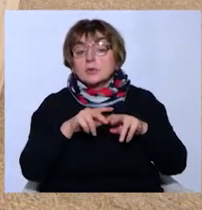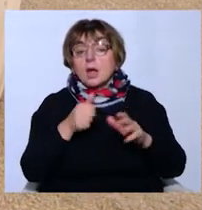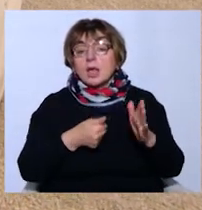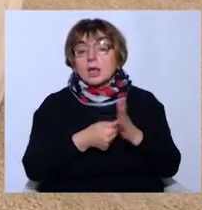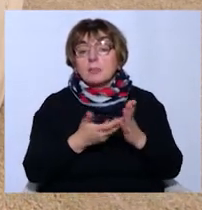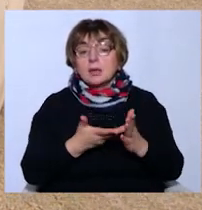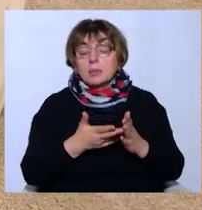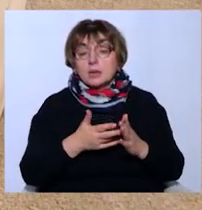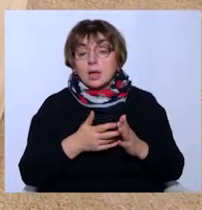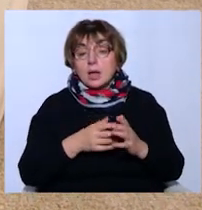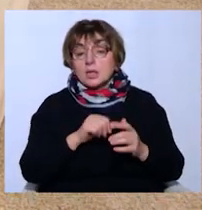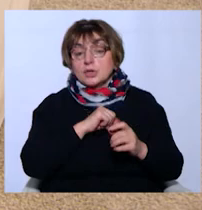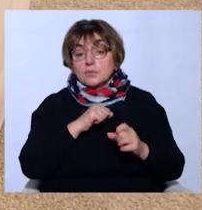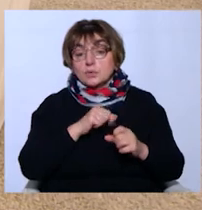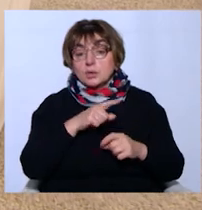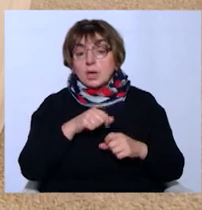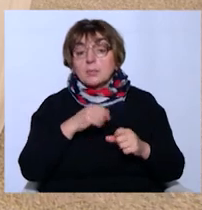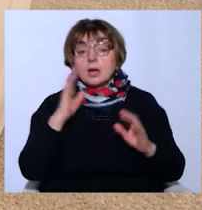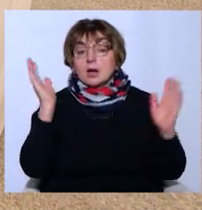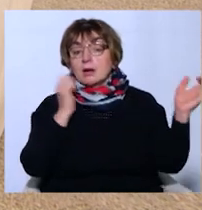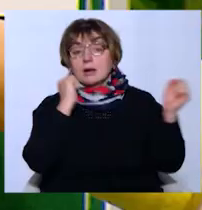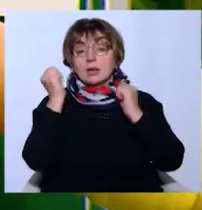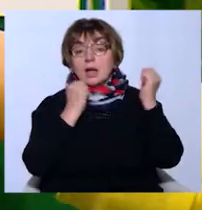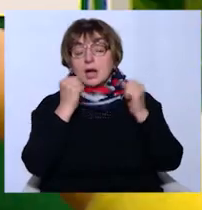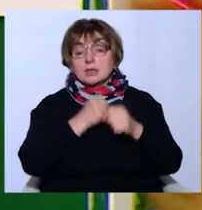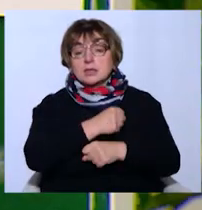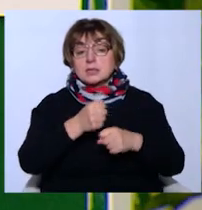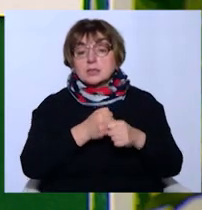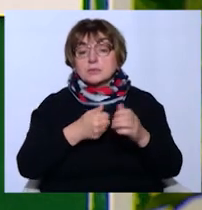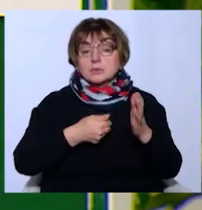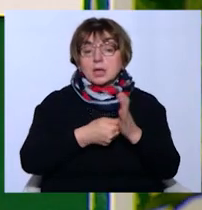ქარი. და შეგვიძლია აი აქ ჩავსვათ ეს.